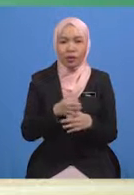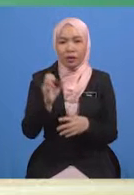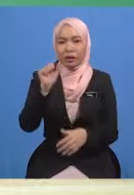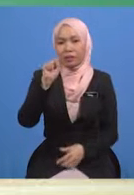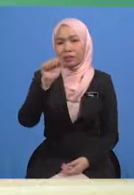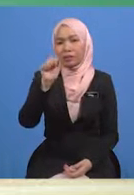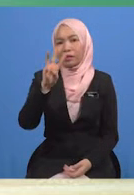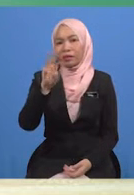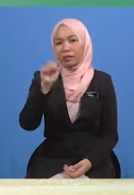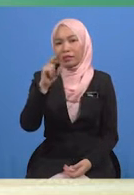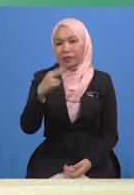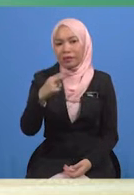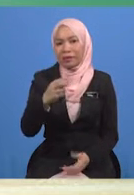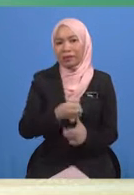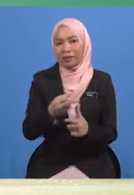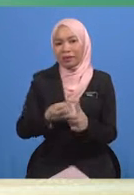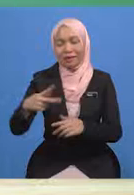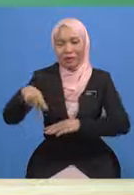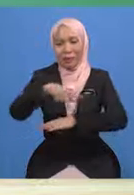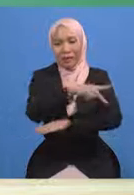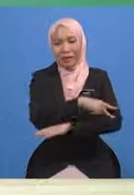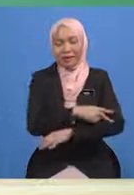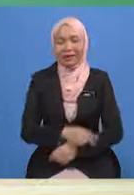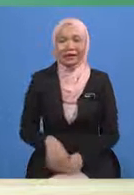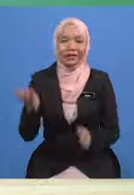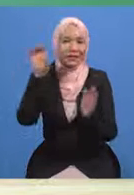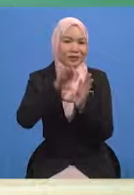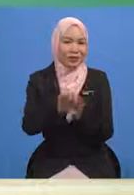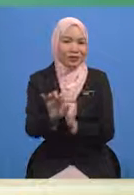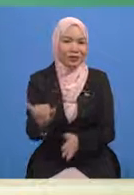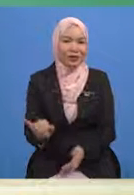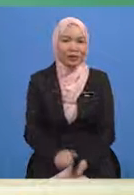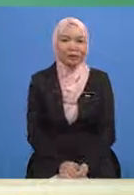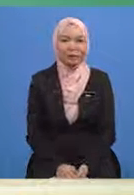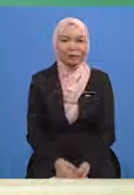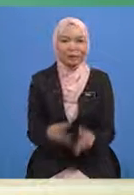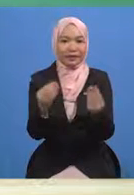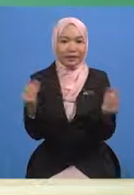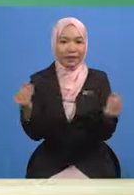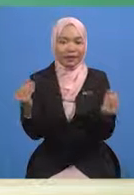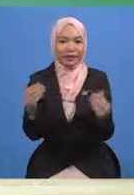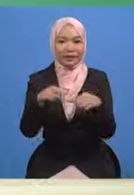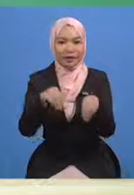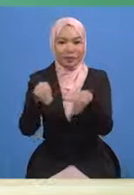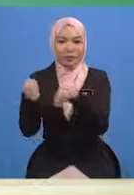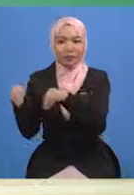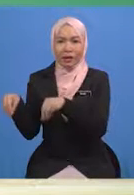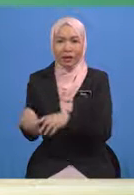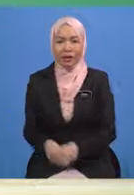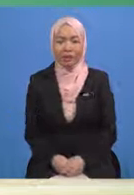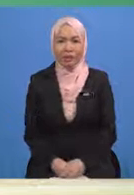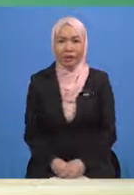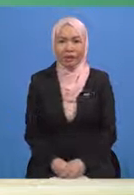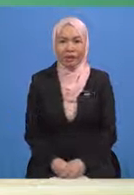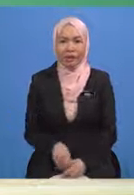Ini adalah contoh tanah kebun. Di manakah selalunya kita